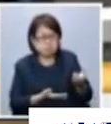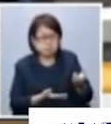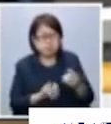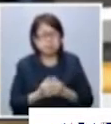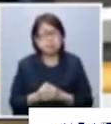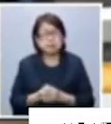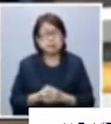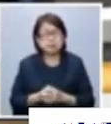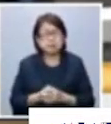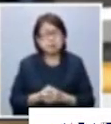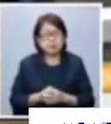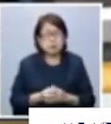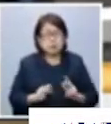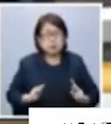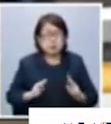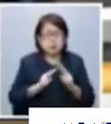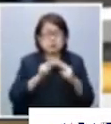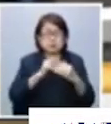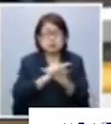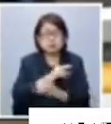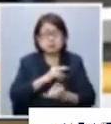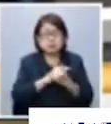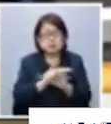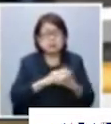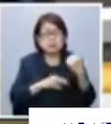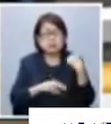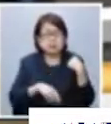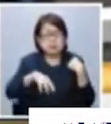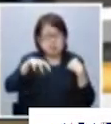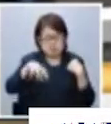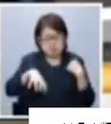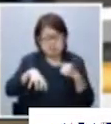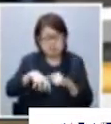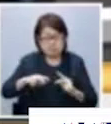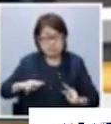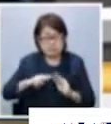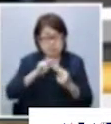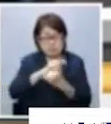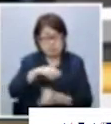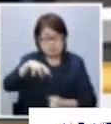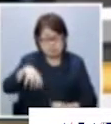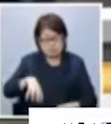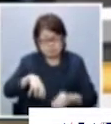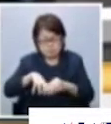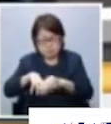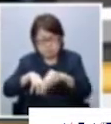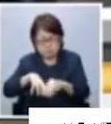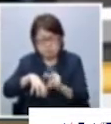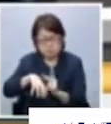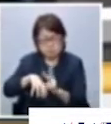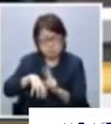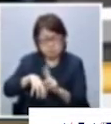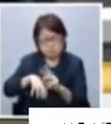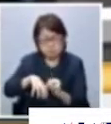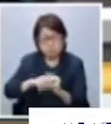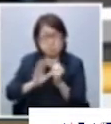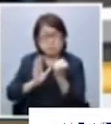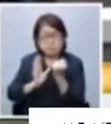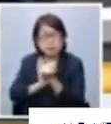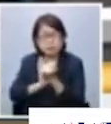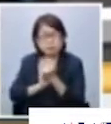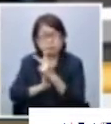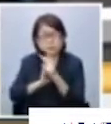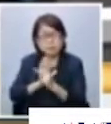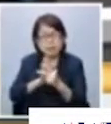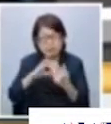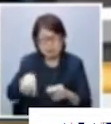กระทรวงต่างประเทศมีส่วนราชการนะครับที่มีฐานะระดับกรมที่เป็นนิติบุคคลเนี่ยที่เป็นหน่วยรับงบประม